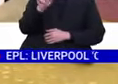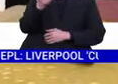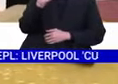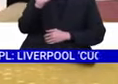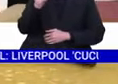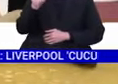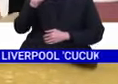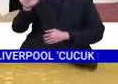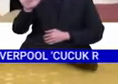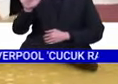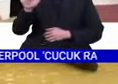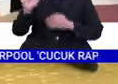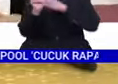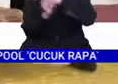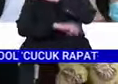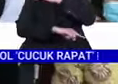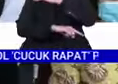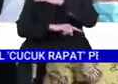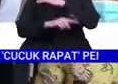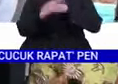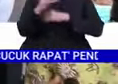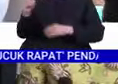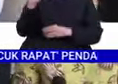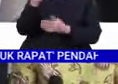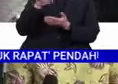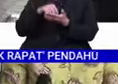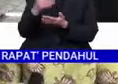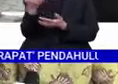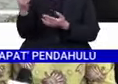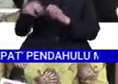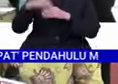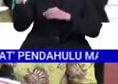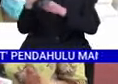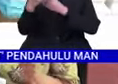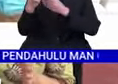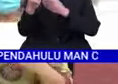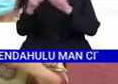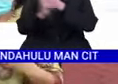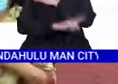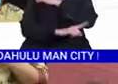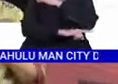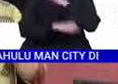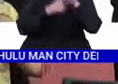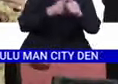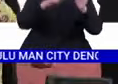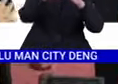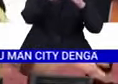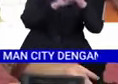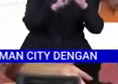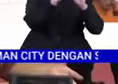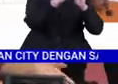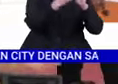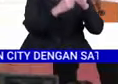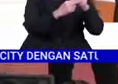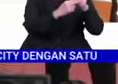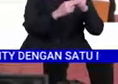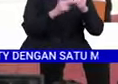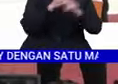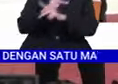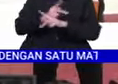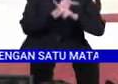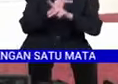notice dengan nilai kompaun 40 9750 Ringgit dikeluarkan bahwa peraturan-peraturan kawalan hasil